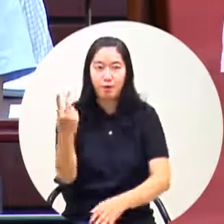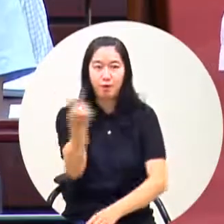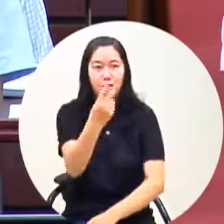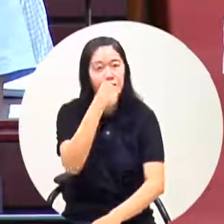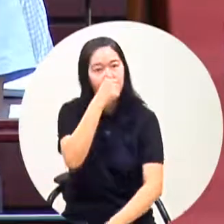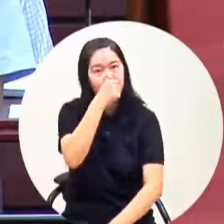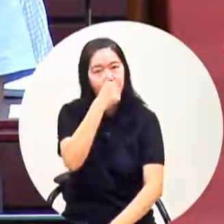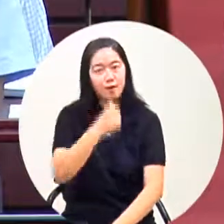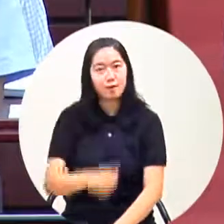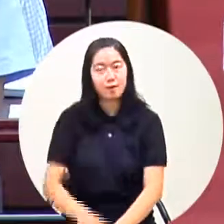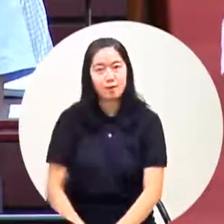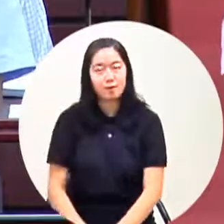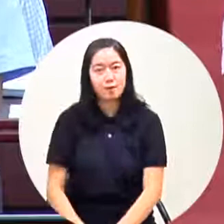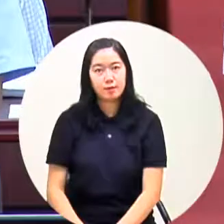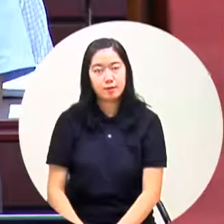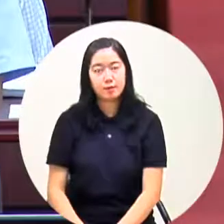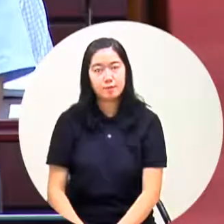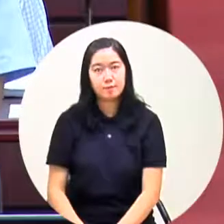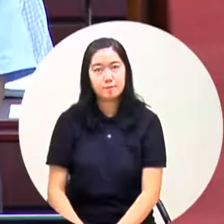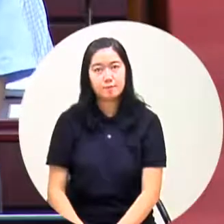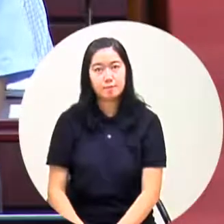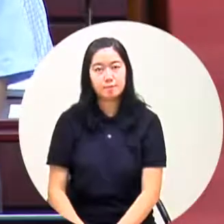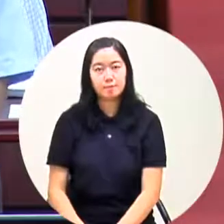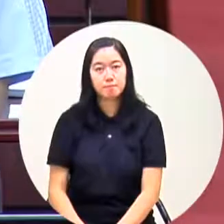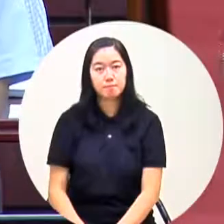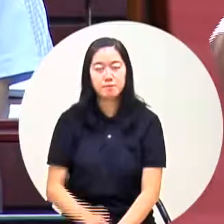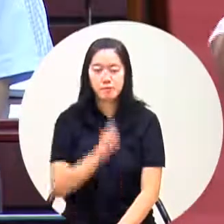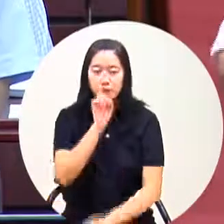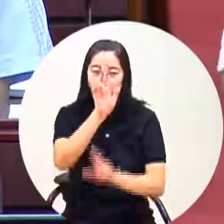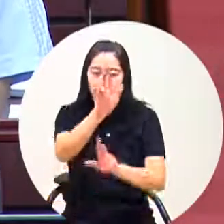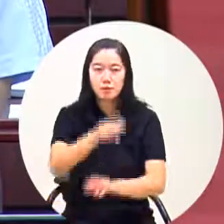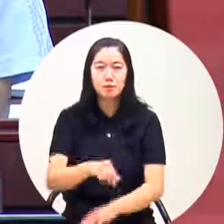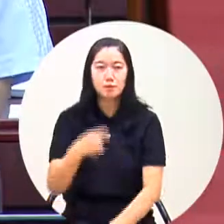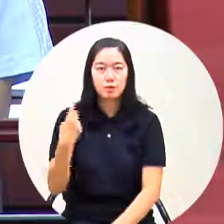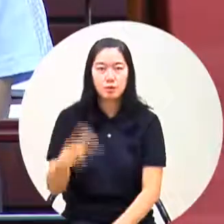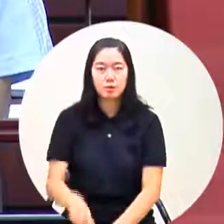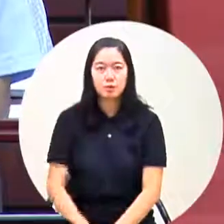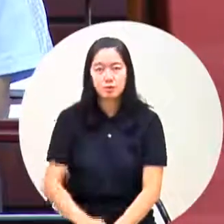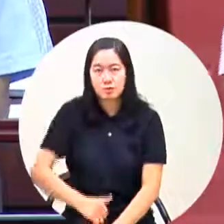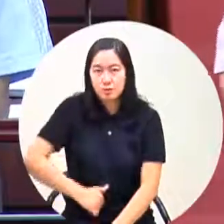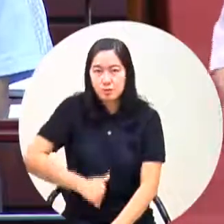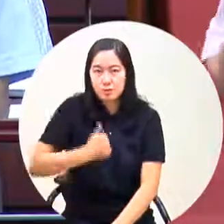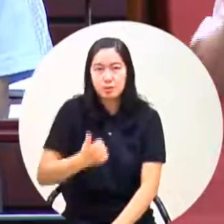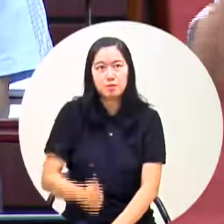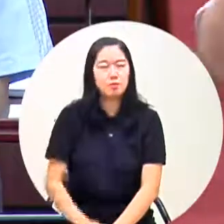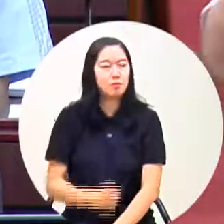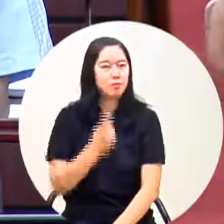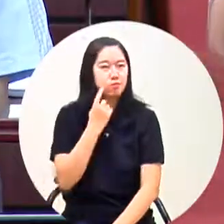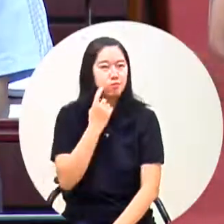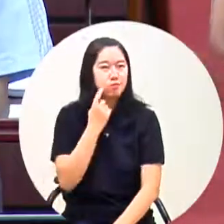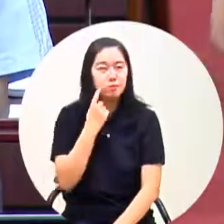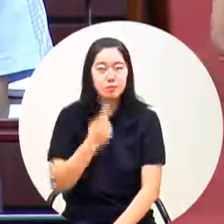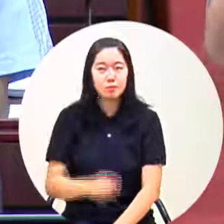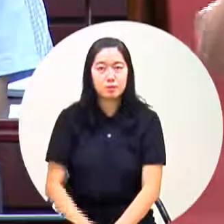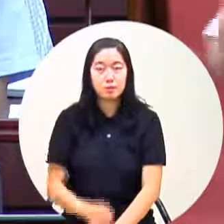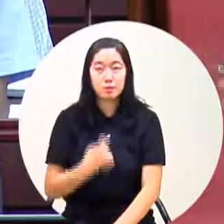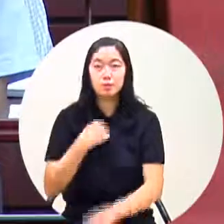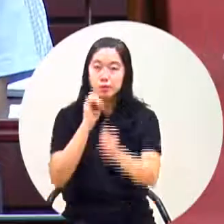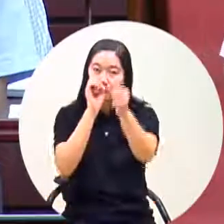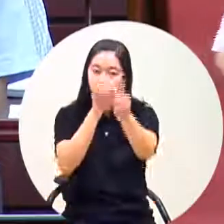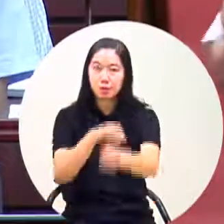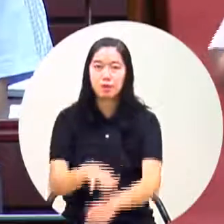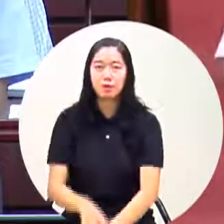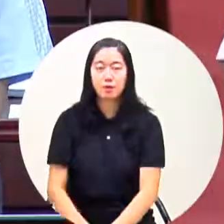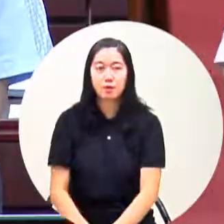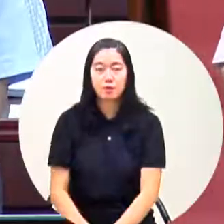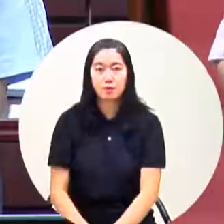啊，所以说这是坦白讲是一大非常大的一个讽刺啊哈，啊，所以本席还是要请局长